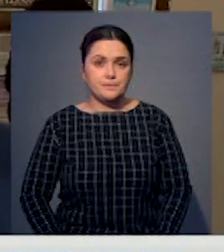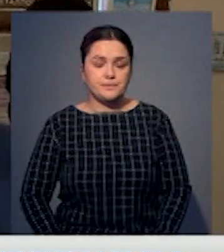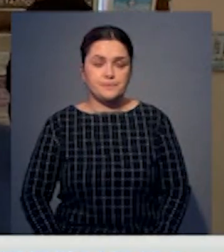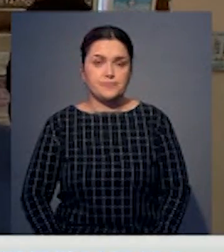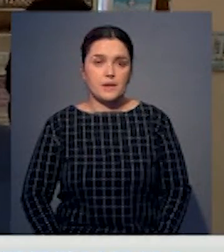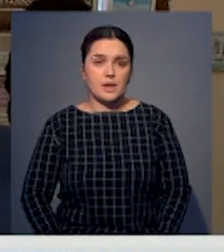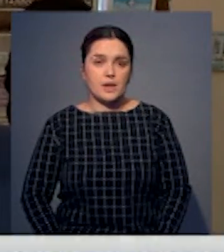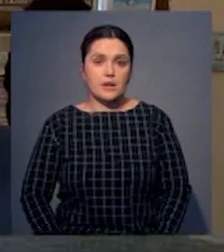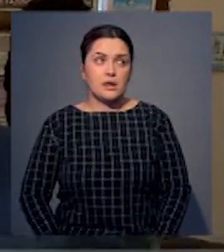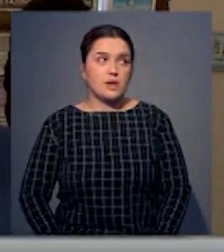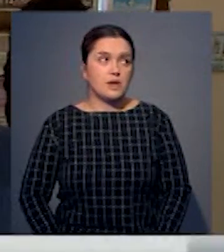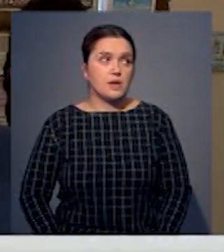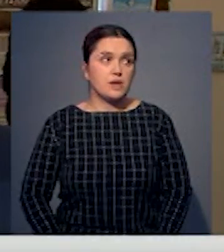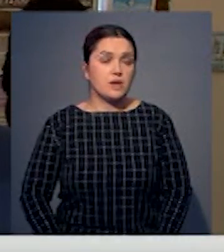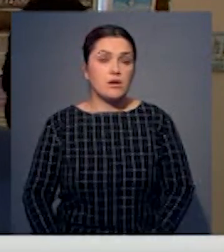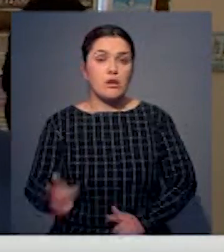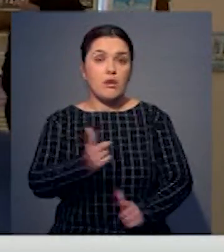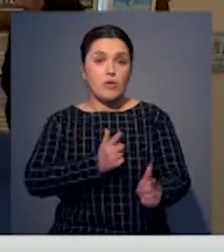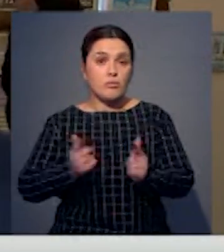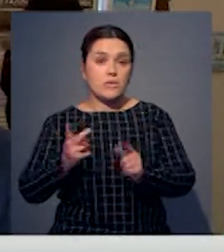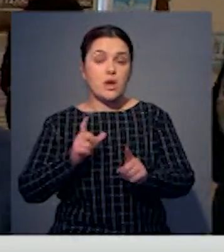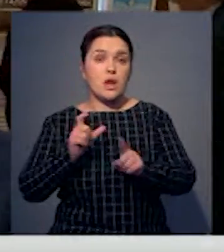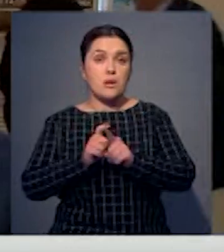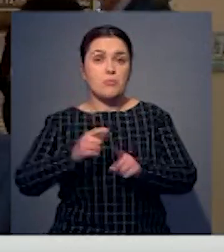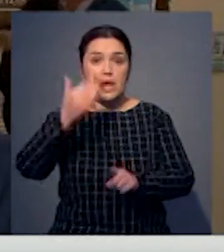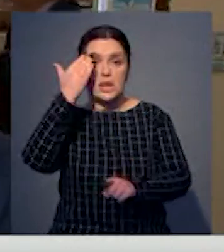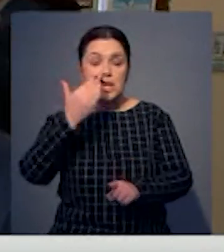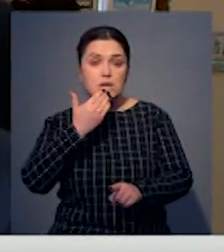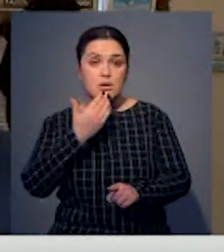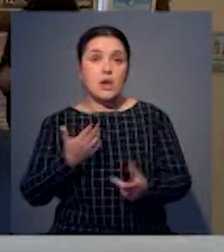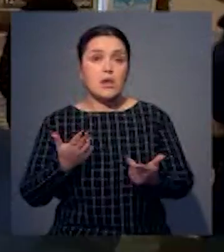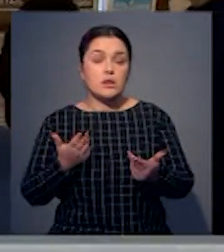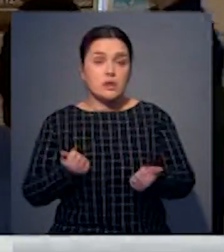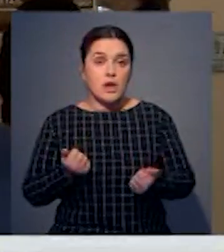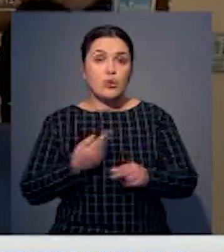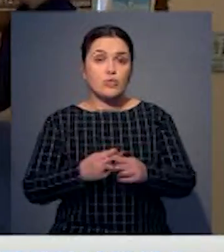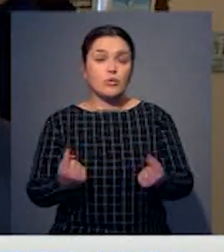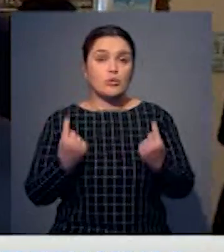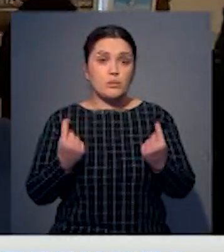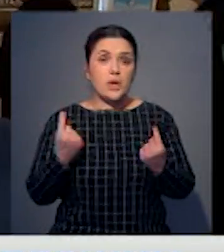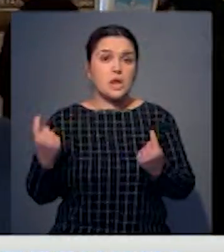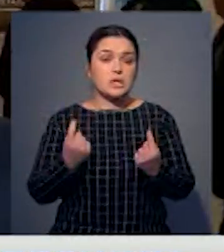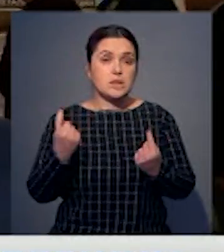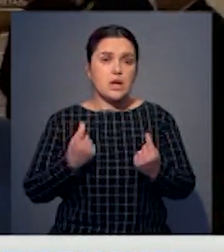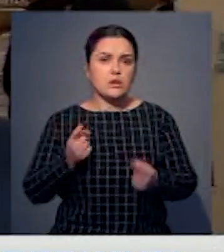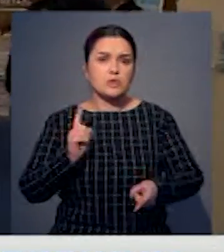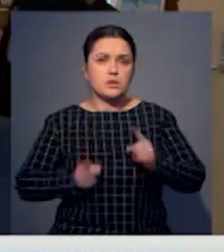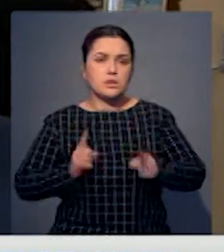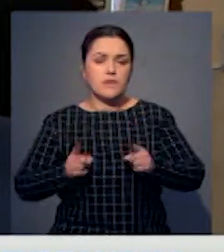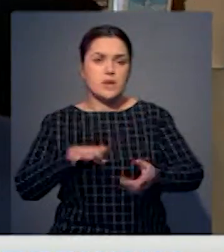Как мы знаем, хороший хозяин готовит сани летом, а повозку зимой. Поэтому те крупные хозяйства, которые действительно